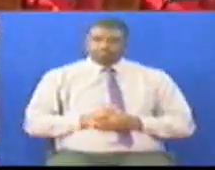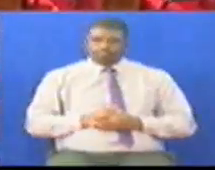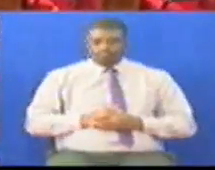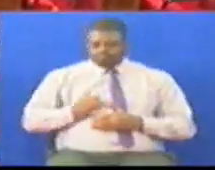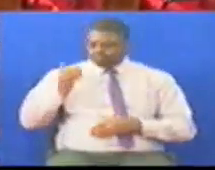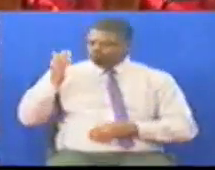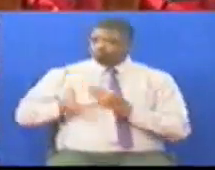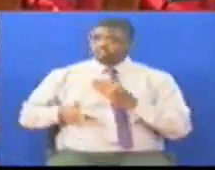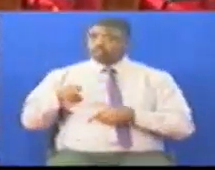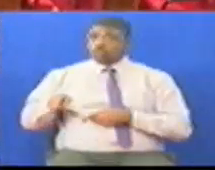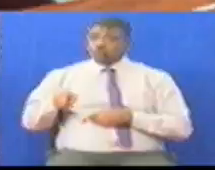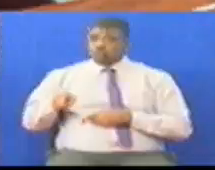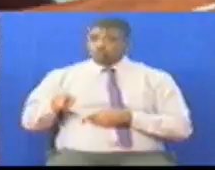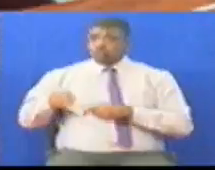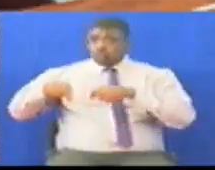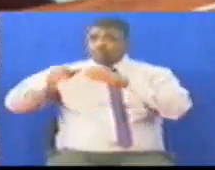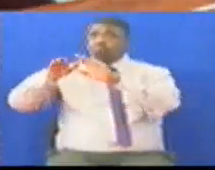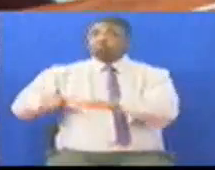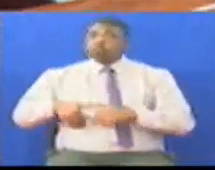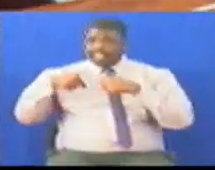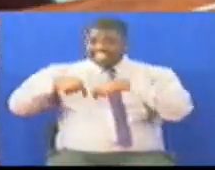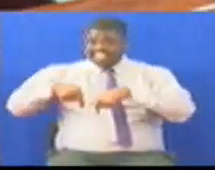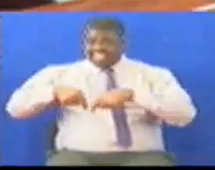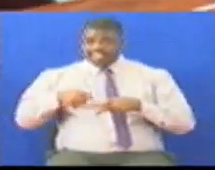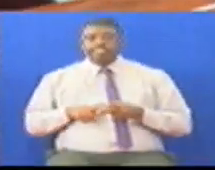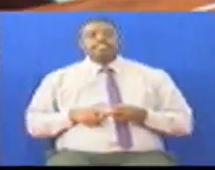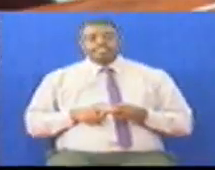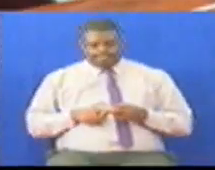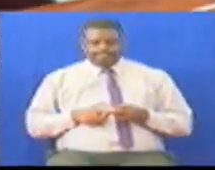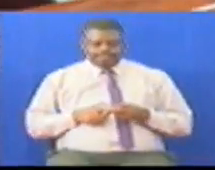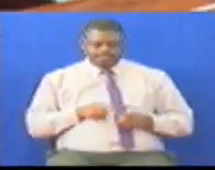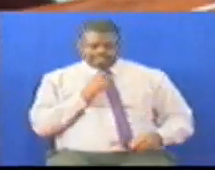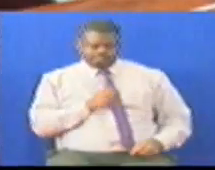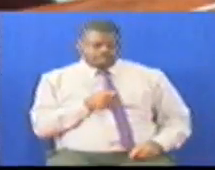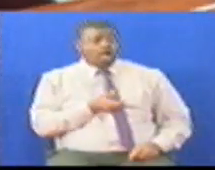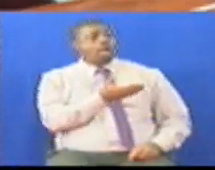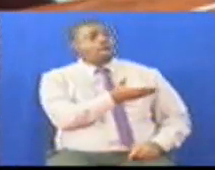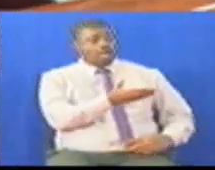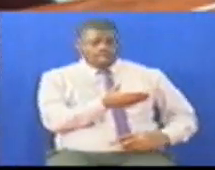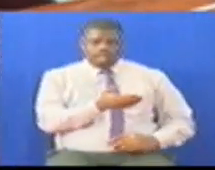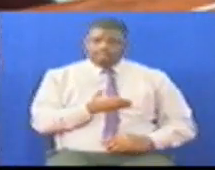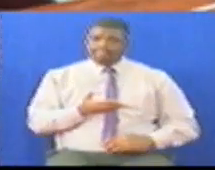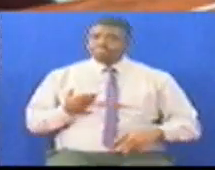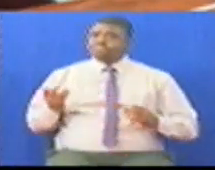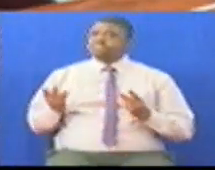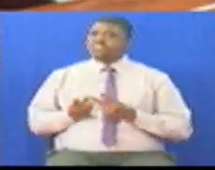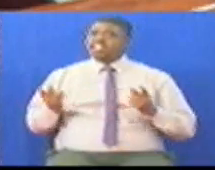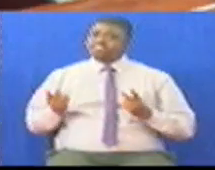mwisho wa bunge. Mheshimiwa Spika, kwa namna ya pekee naishukuru